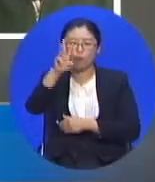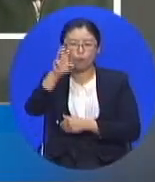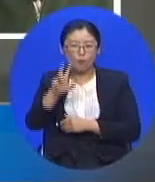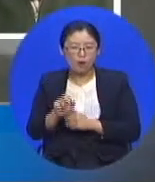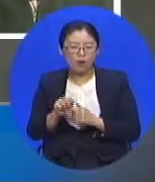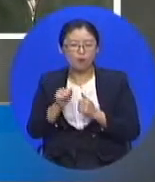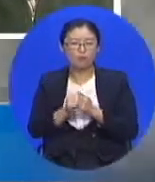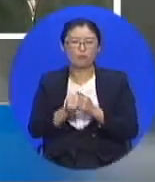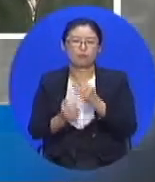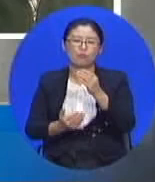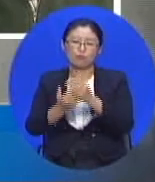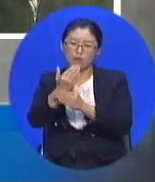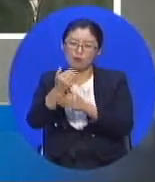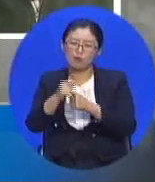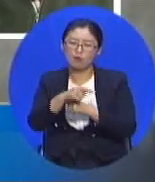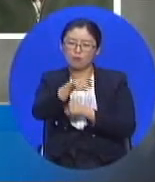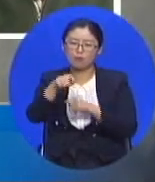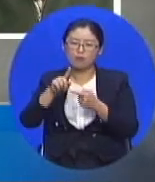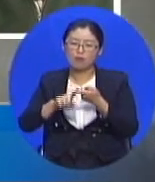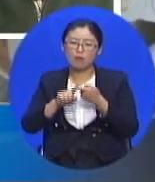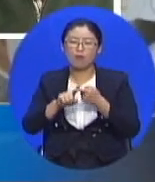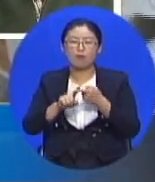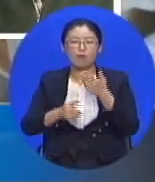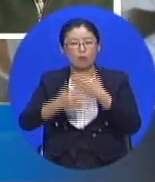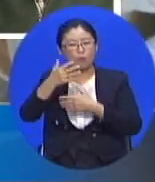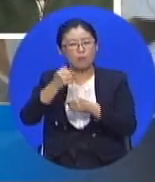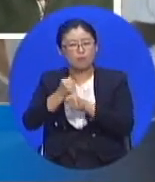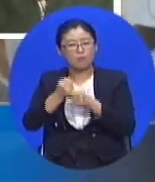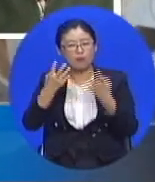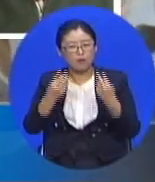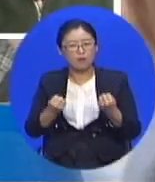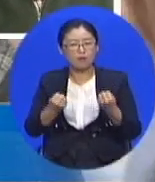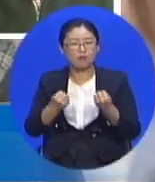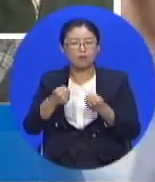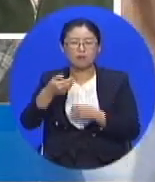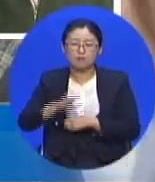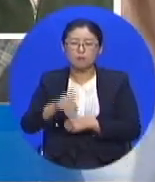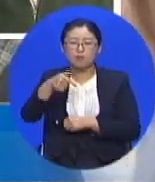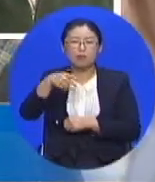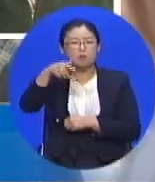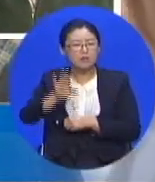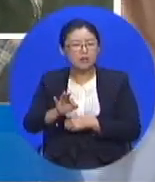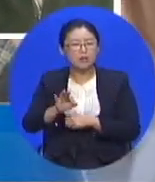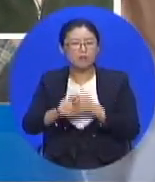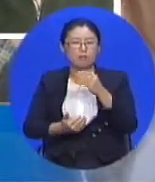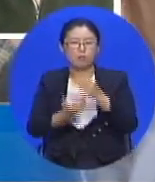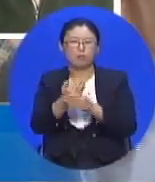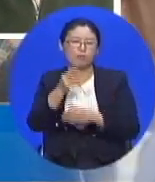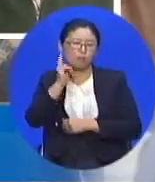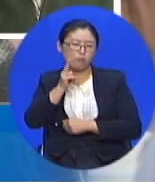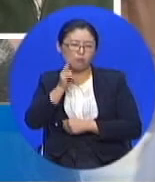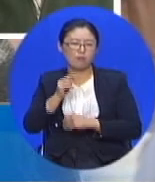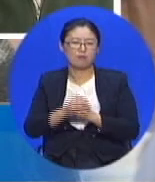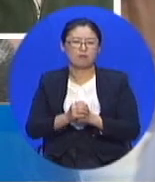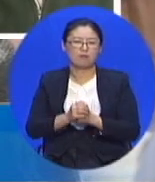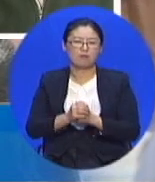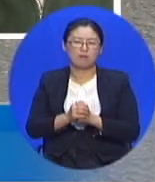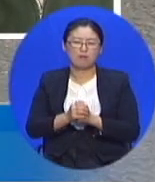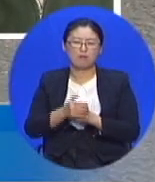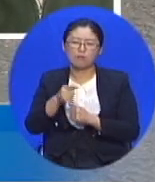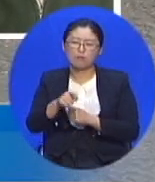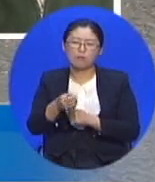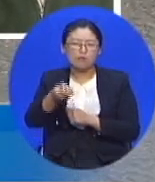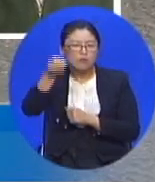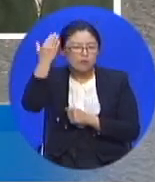이런 부분들은 뭐 부각이 많이 됐는데 거창 사건 같은 경우는 더 참혹했거든요. 이제 자기들도 스스로 이제 잊고 있었던